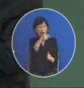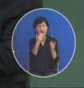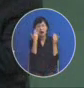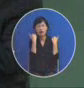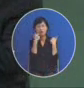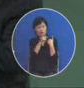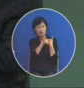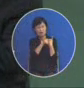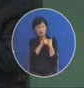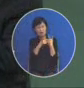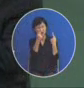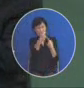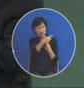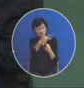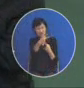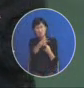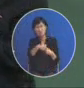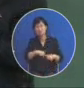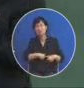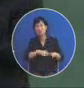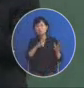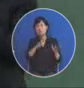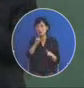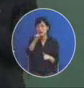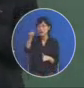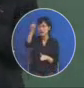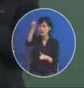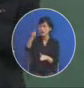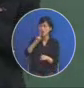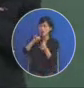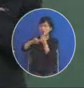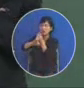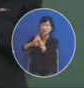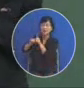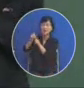matter if you have thousands of theological seminaries if you 아시겠죠? take